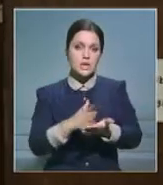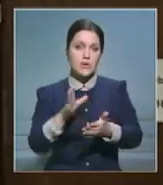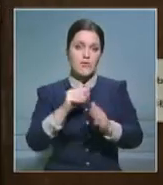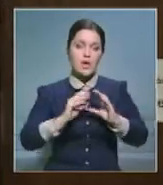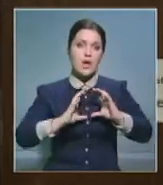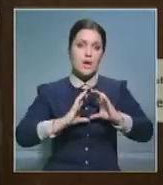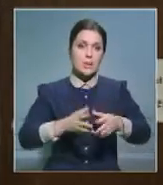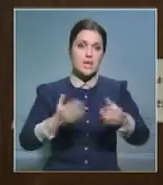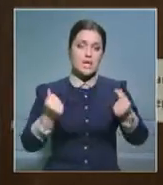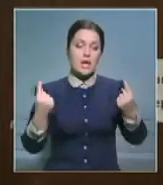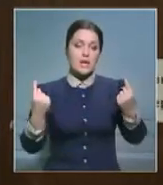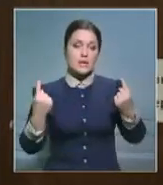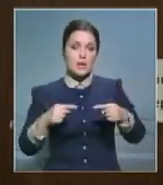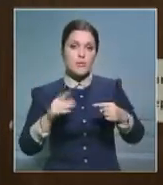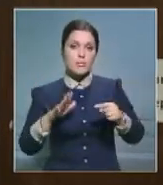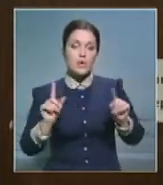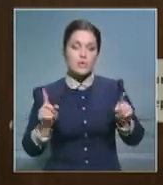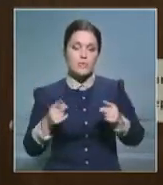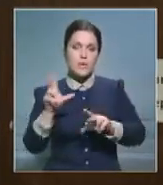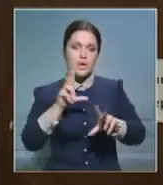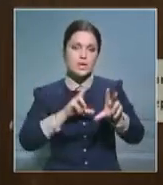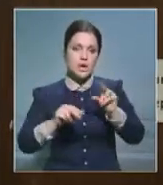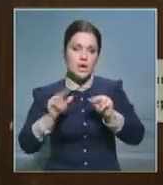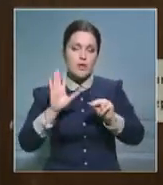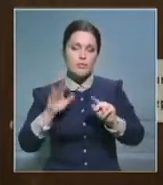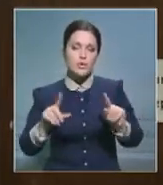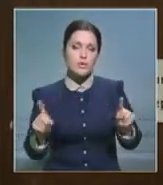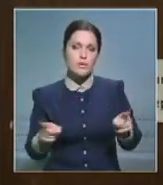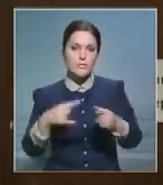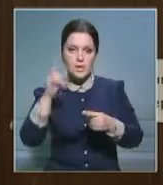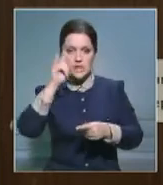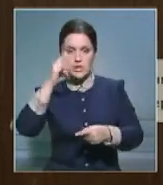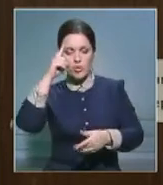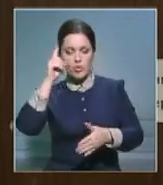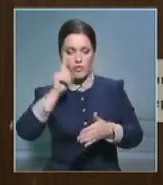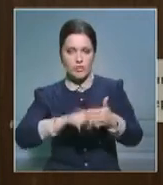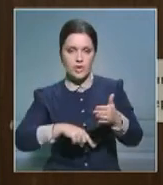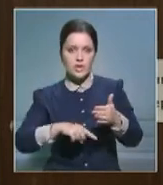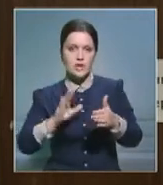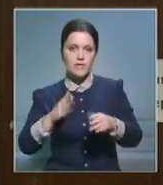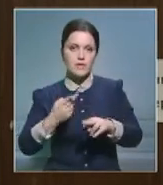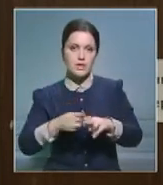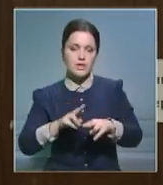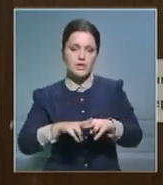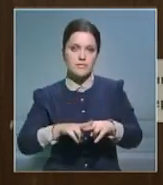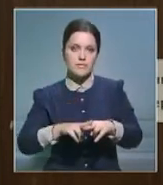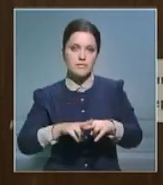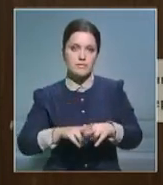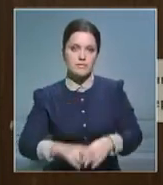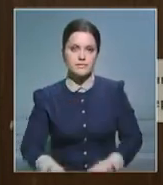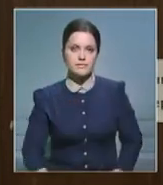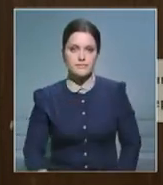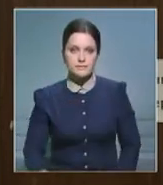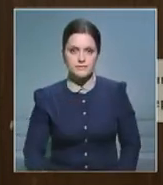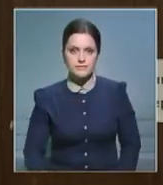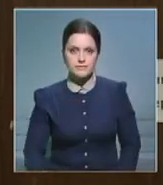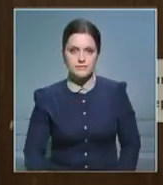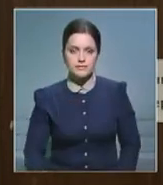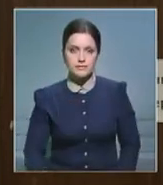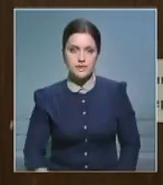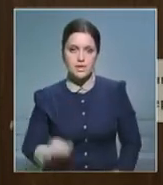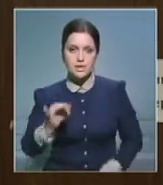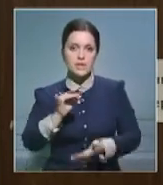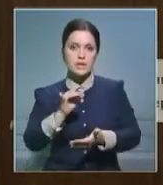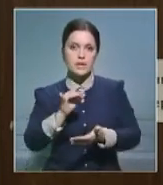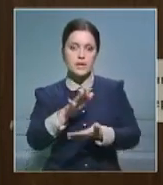мира. Надеемся на процветание и уверены в этом, процветание Казахстана и продолжение